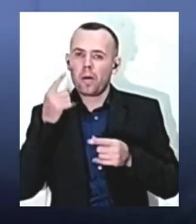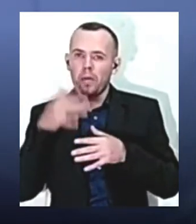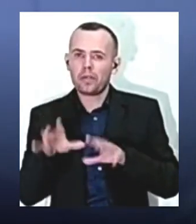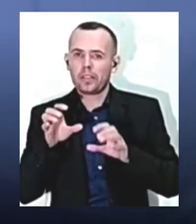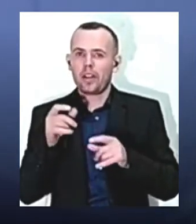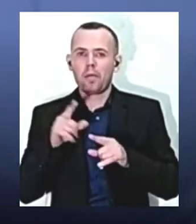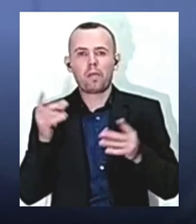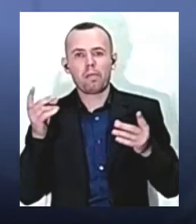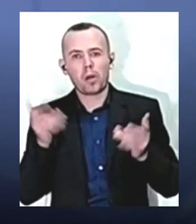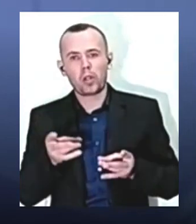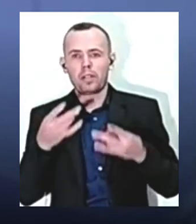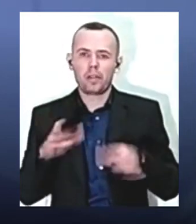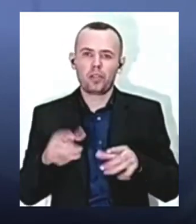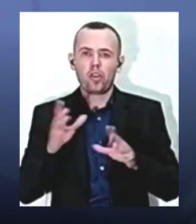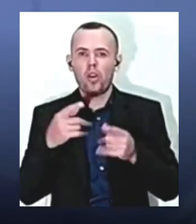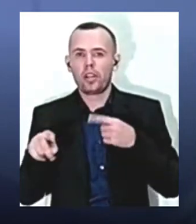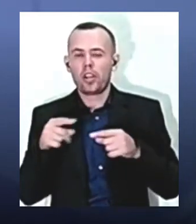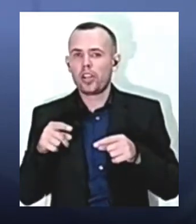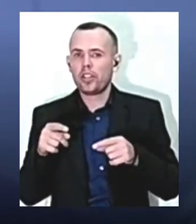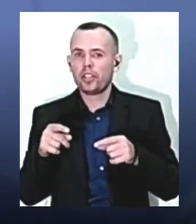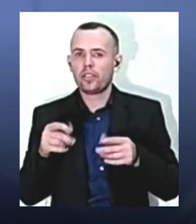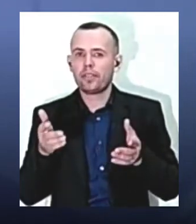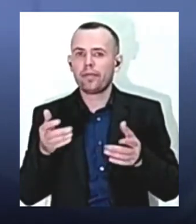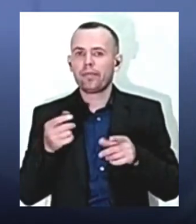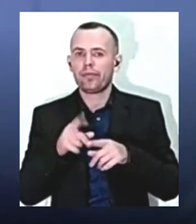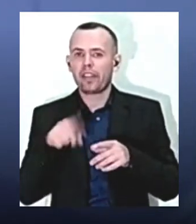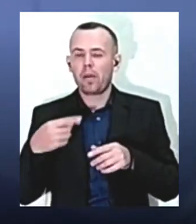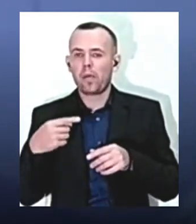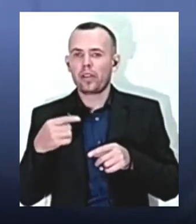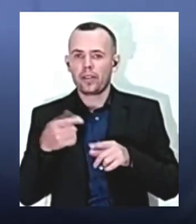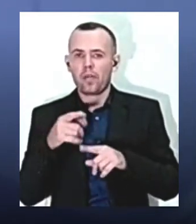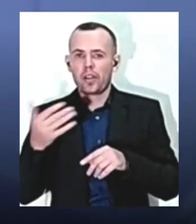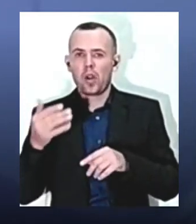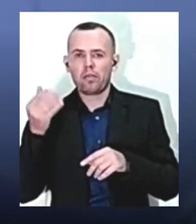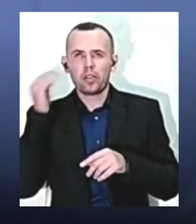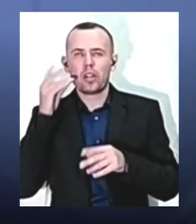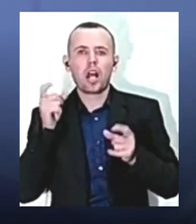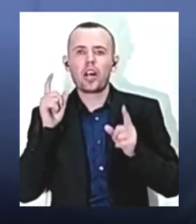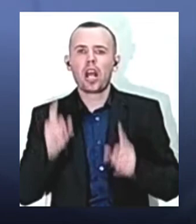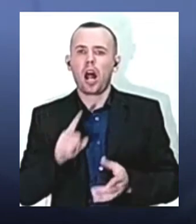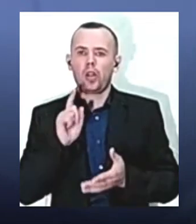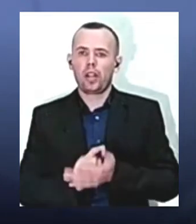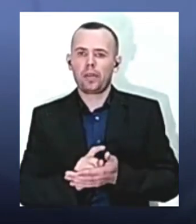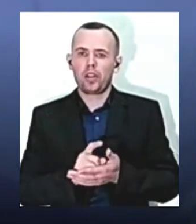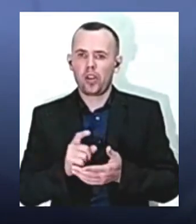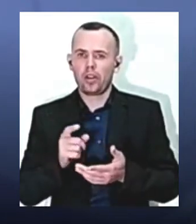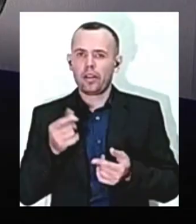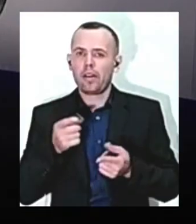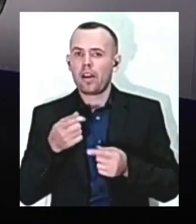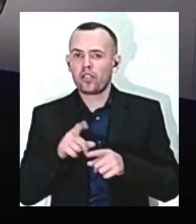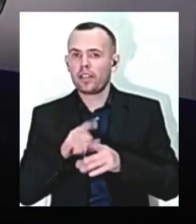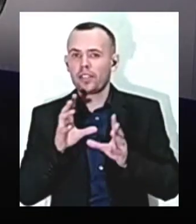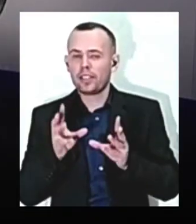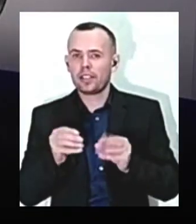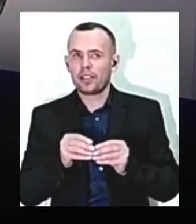чи інших заборон не з огляду на їхню реальну необхідність, а з огляду на те, чи це стосувалося їх особисто. Угу. Тобто,